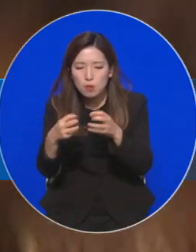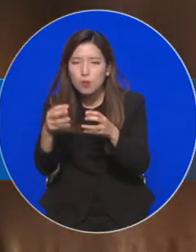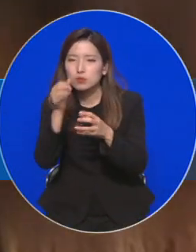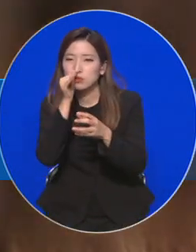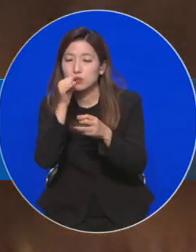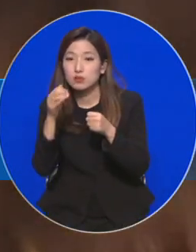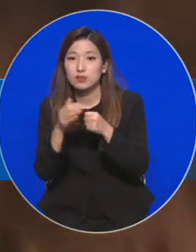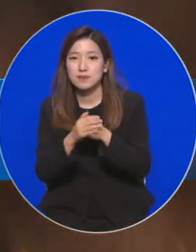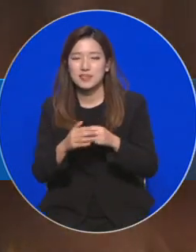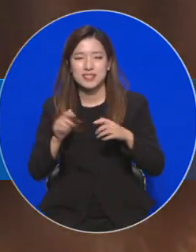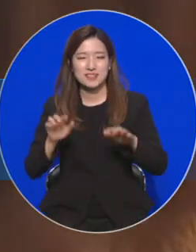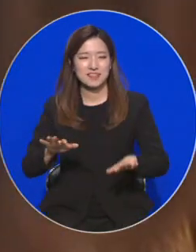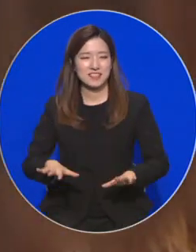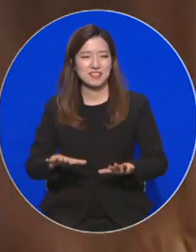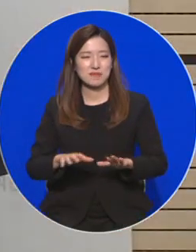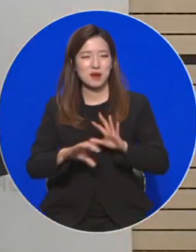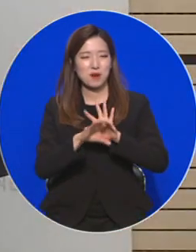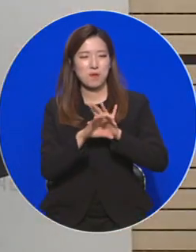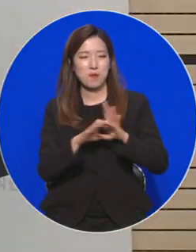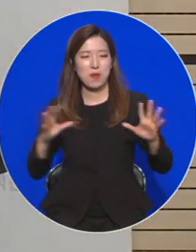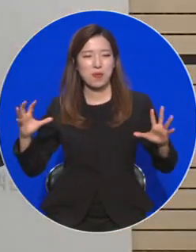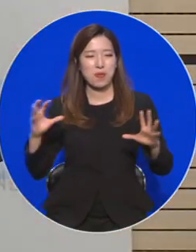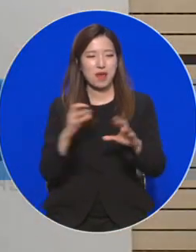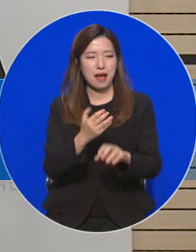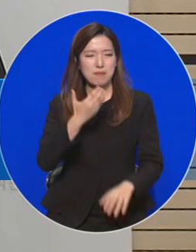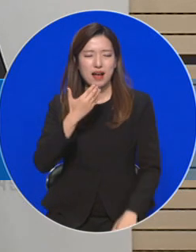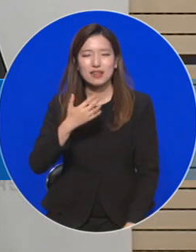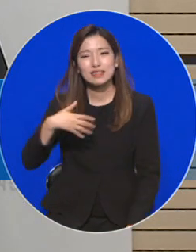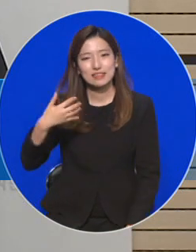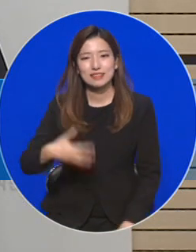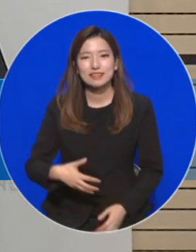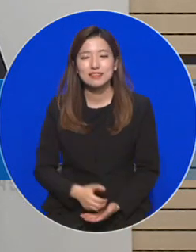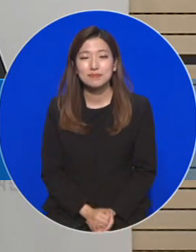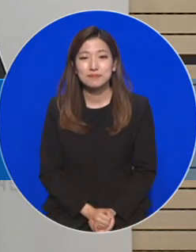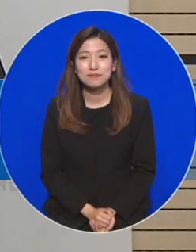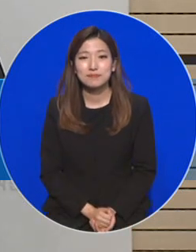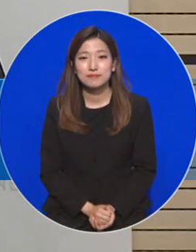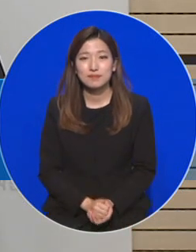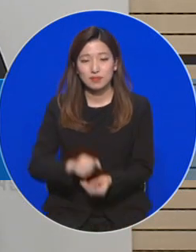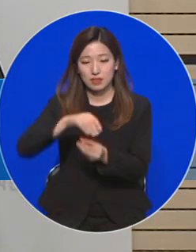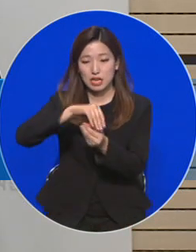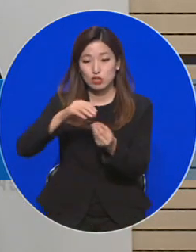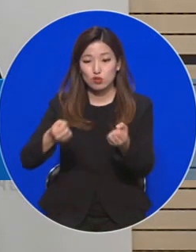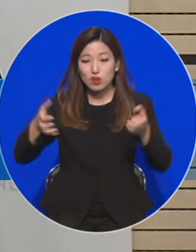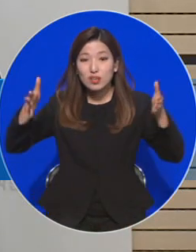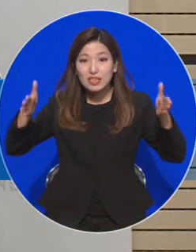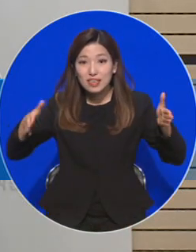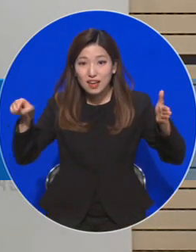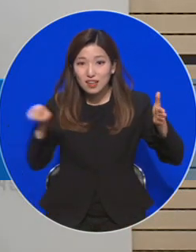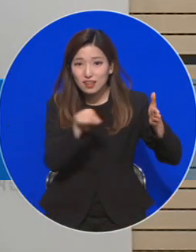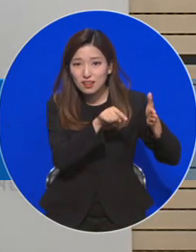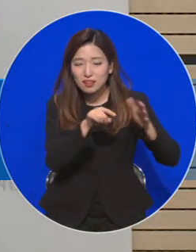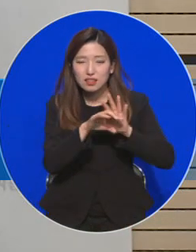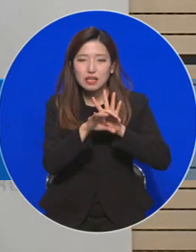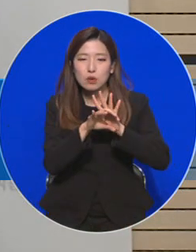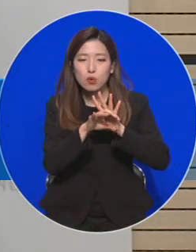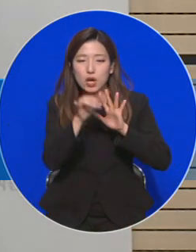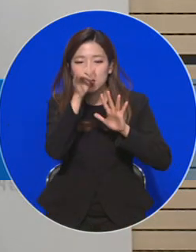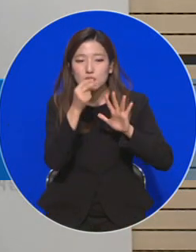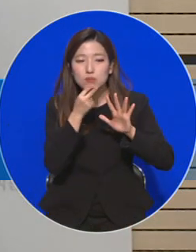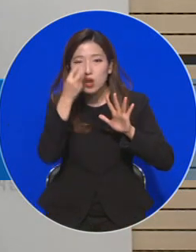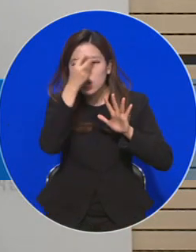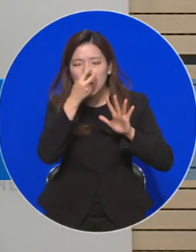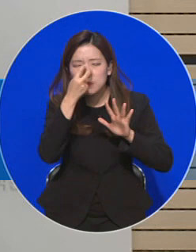미래다 고 선을 그었습니다 연휴 기간동안 은 검사 건수가 적었고 이런 점들을 고려하면